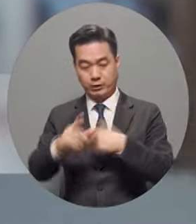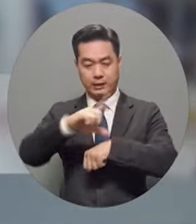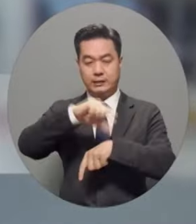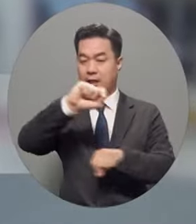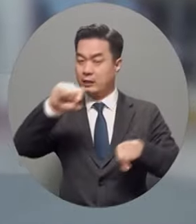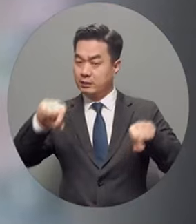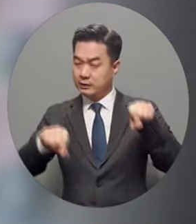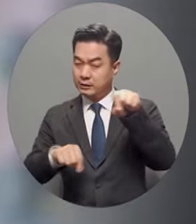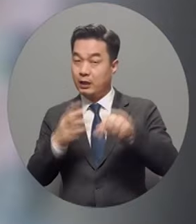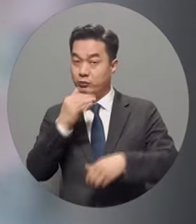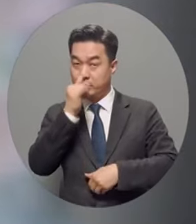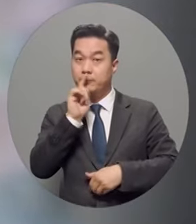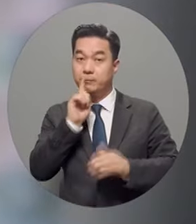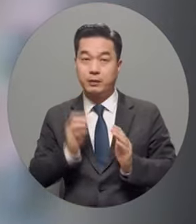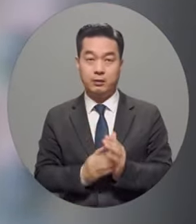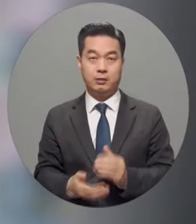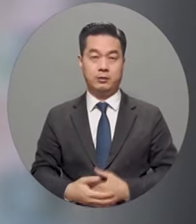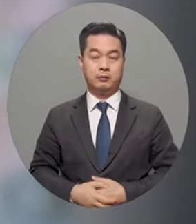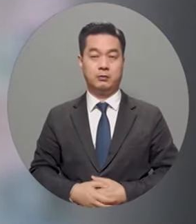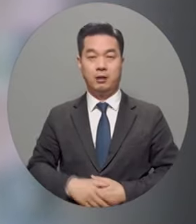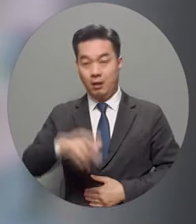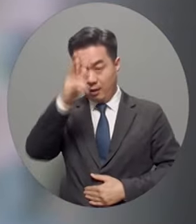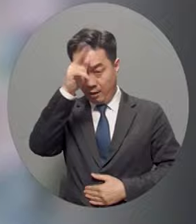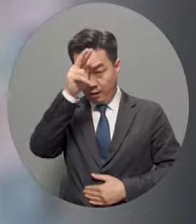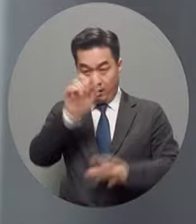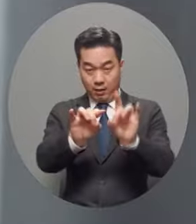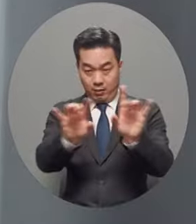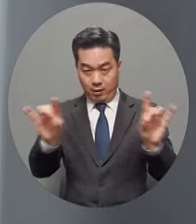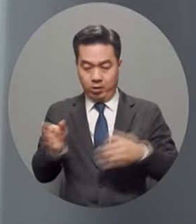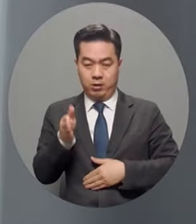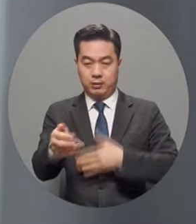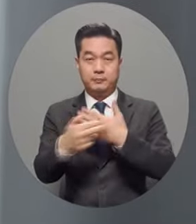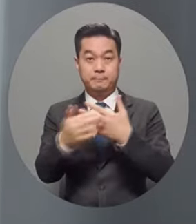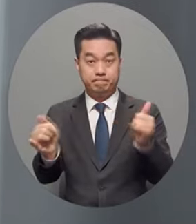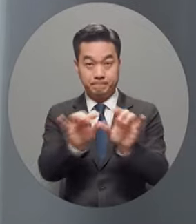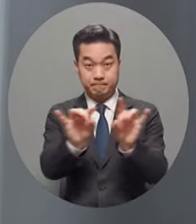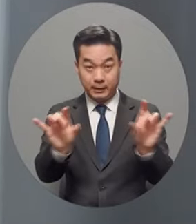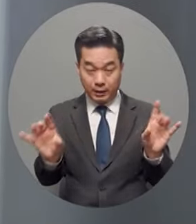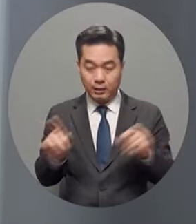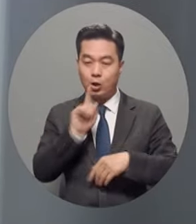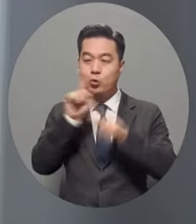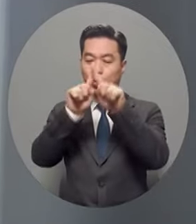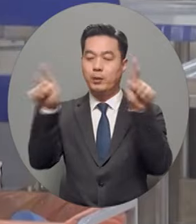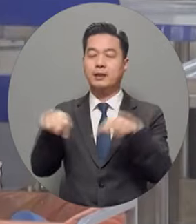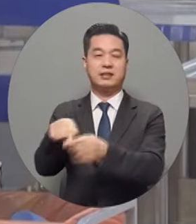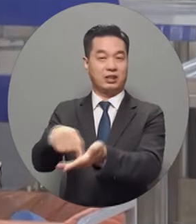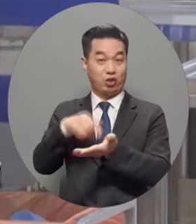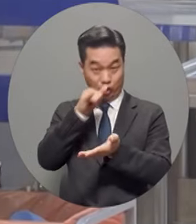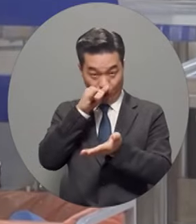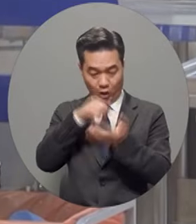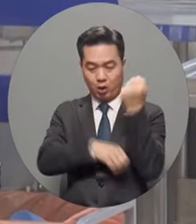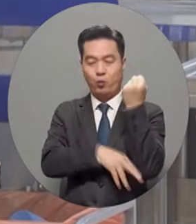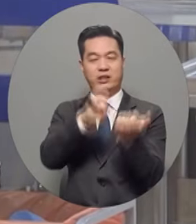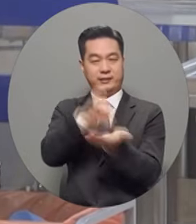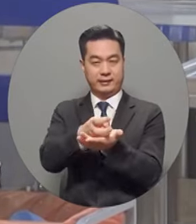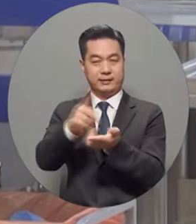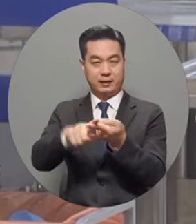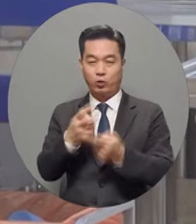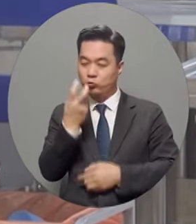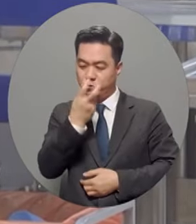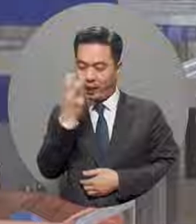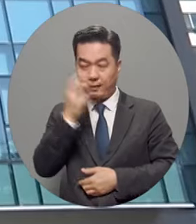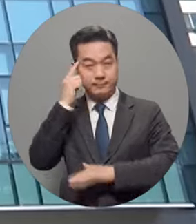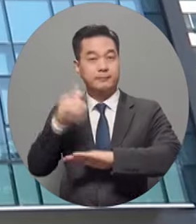있음을 내비쳤습니다 경찰은 개별 전공의들에 대해서도 고발장이 접수되면 원칙대로 신속하게 수사하겠다고